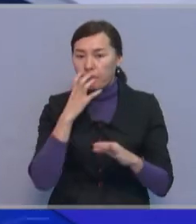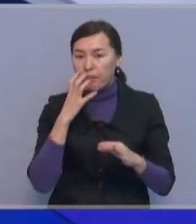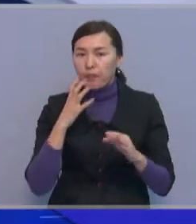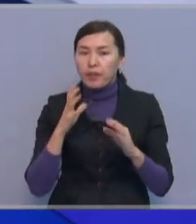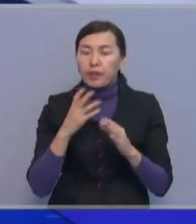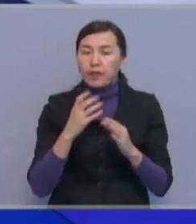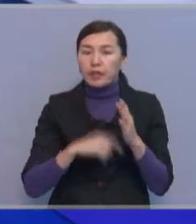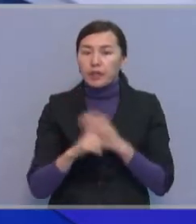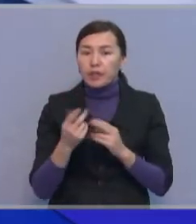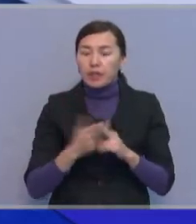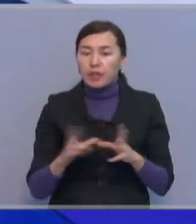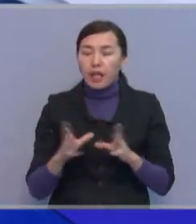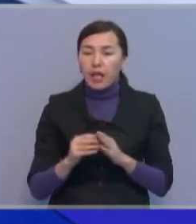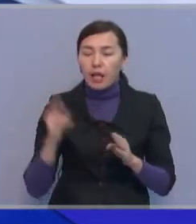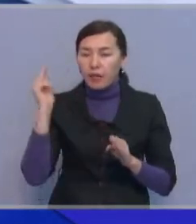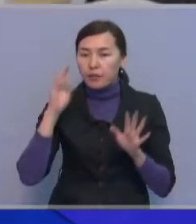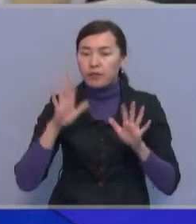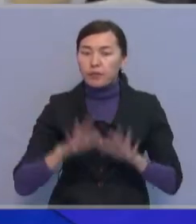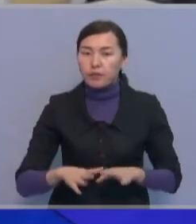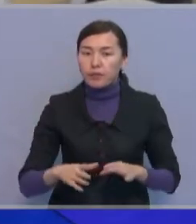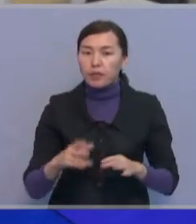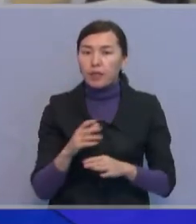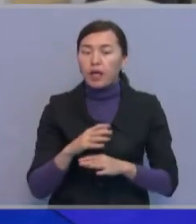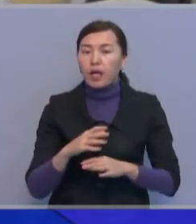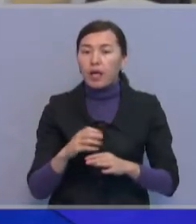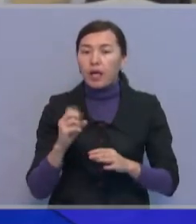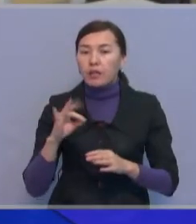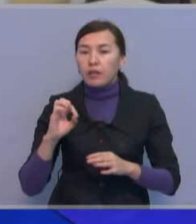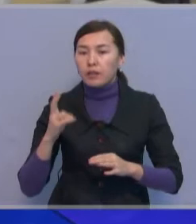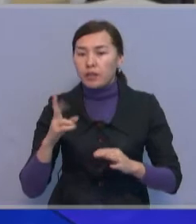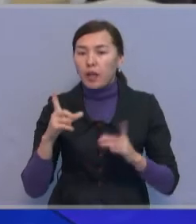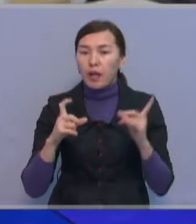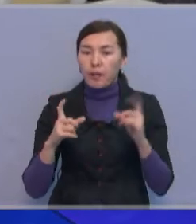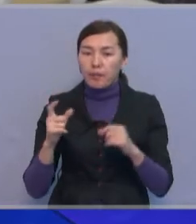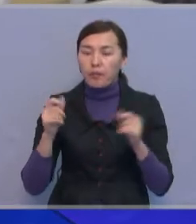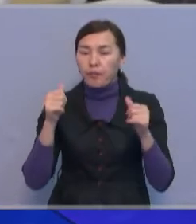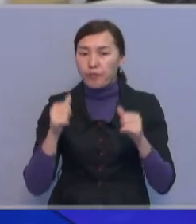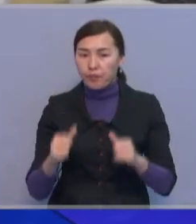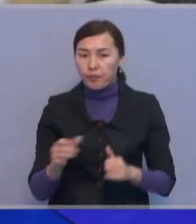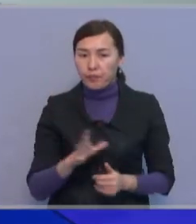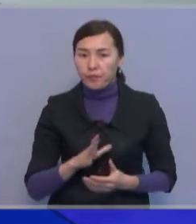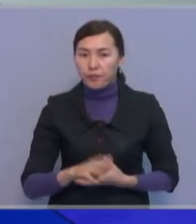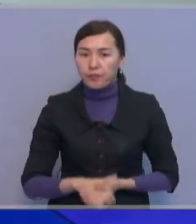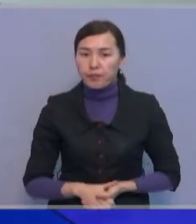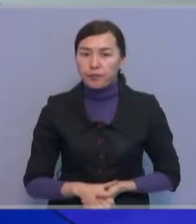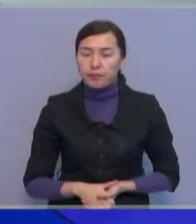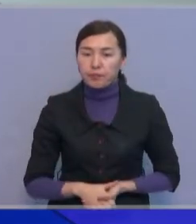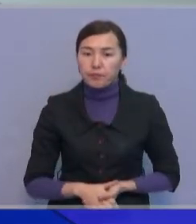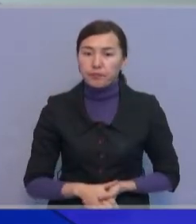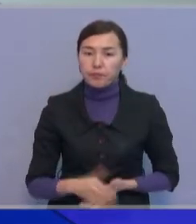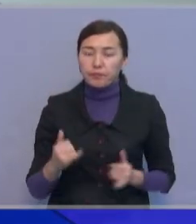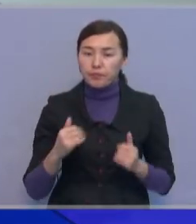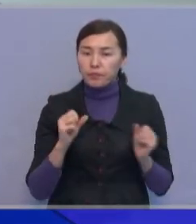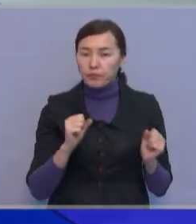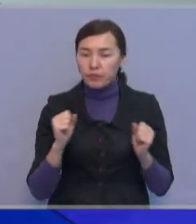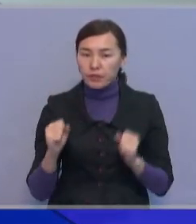қызуын өлшенеді. Сонымен қатар білім ордаларының дәліздеріне антисептикалық құралдар да орнатылған. Карантиндік режимді